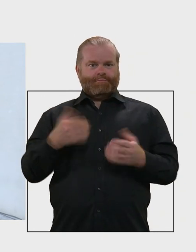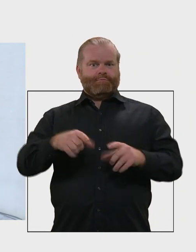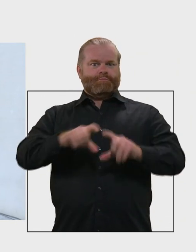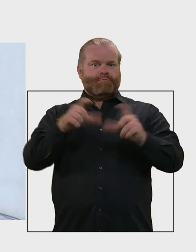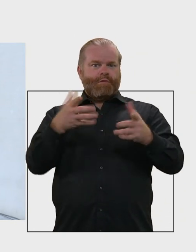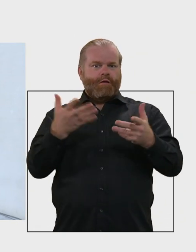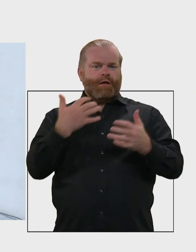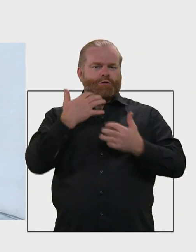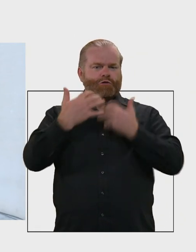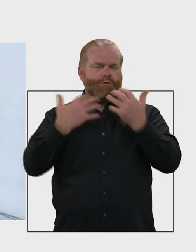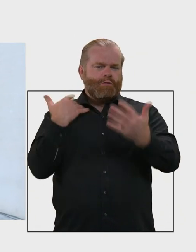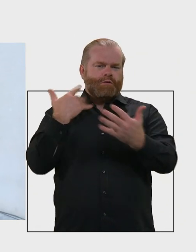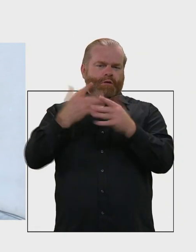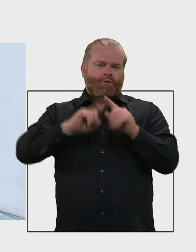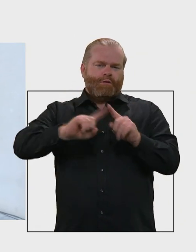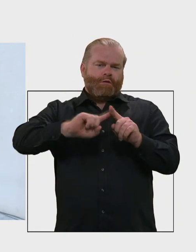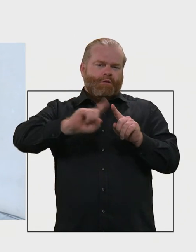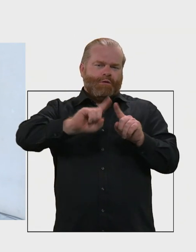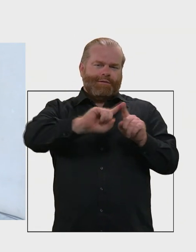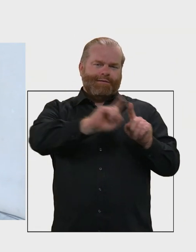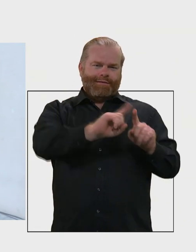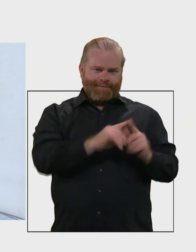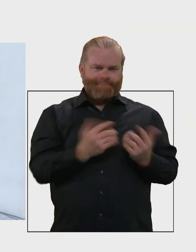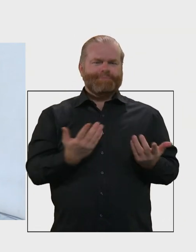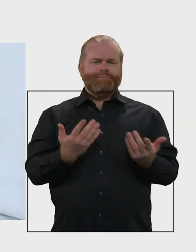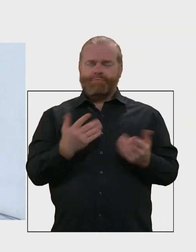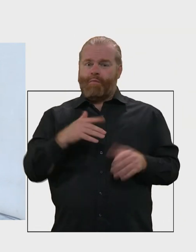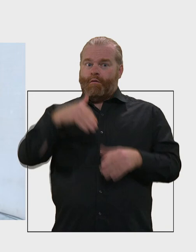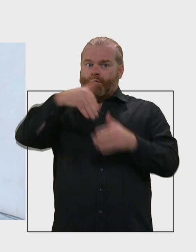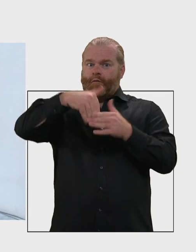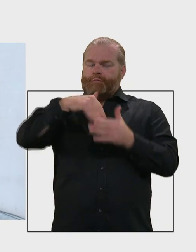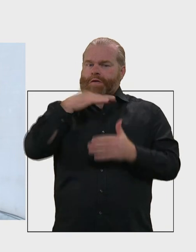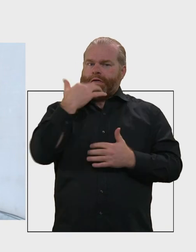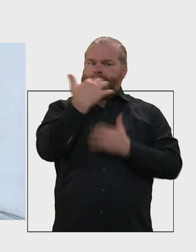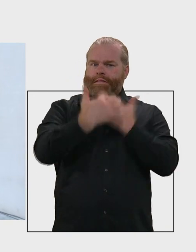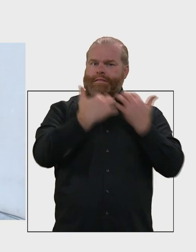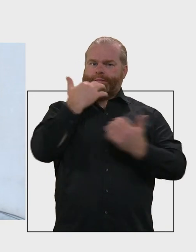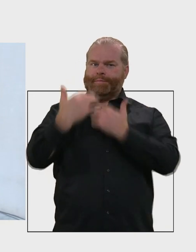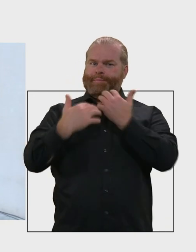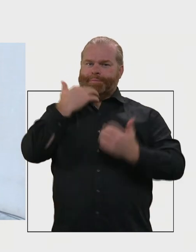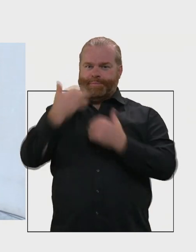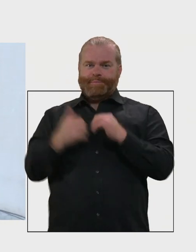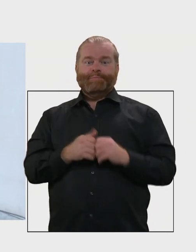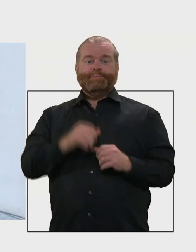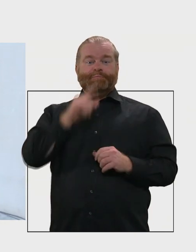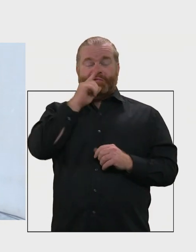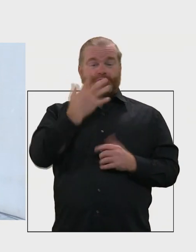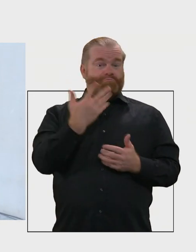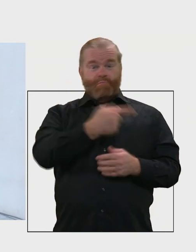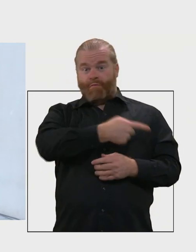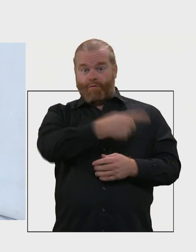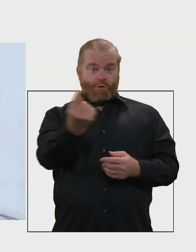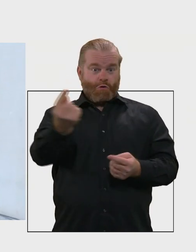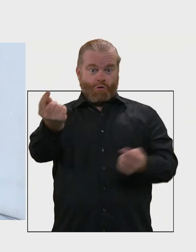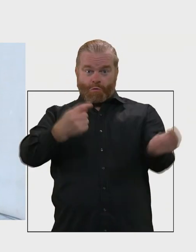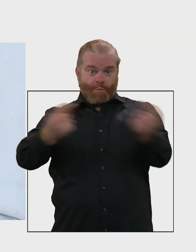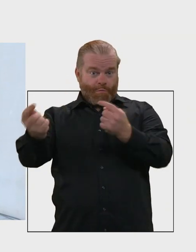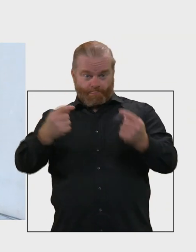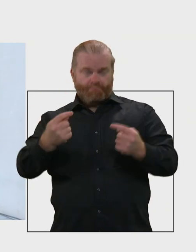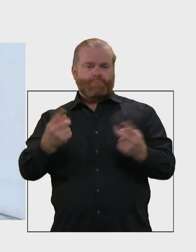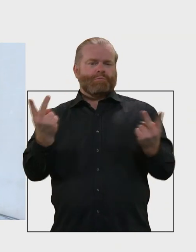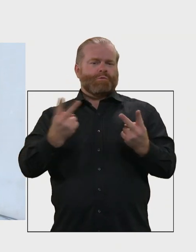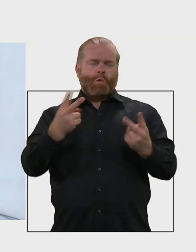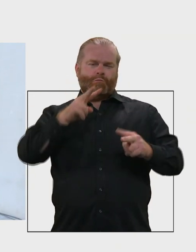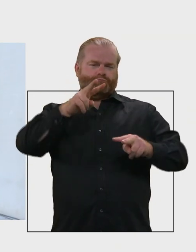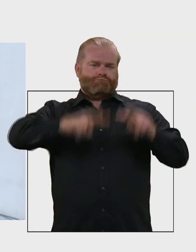Sie alle hier kommen, dann wird das ja ein ganz unterschiedliches Publikum sein. Es gibt Alte und Junge, die wir erwarten, Große und